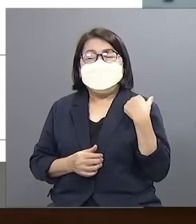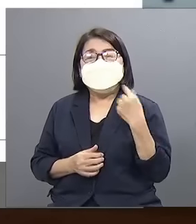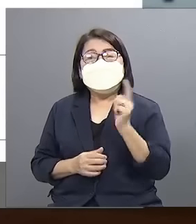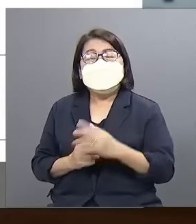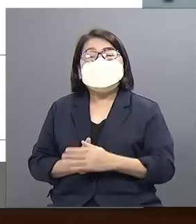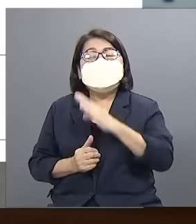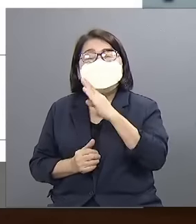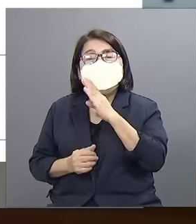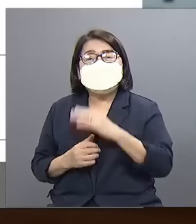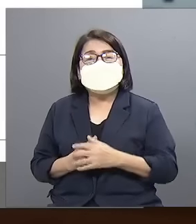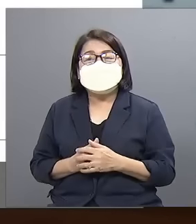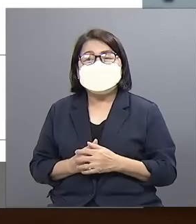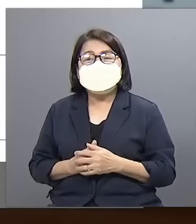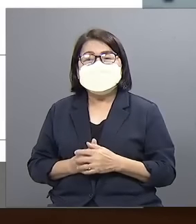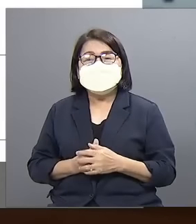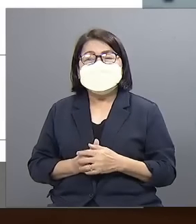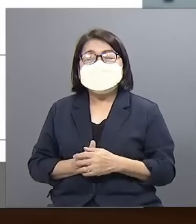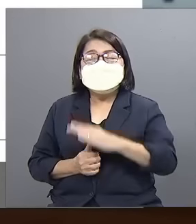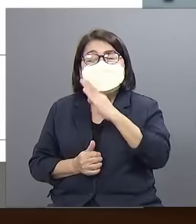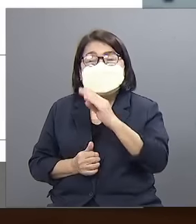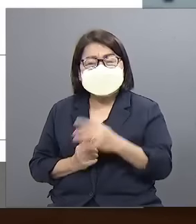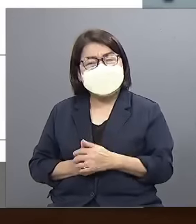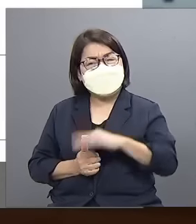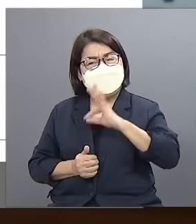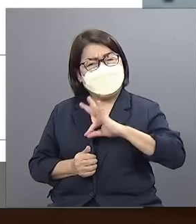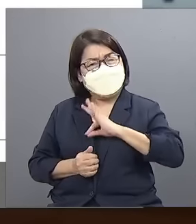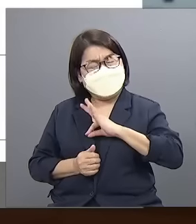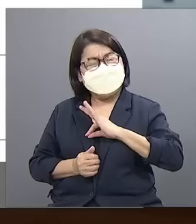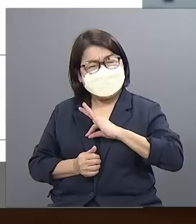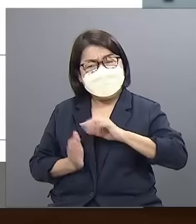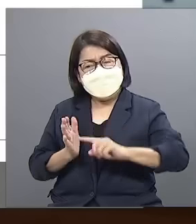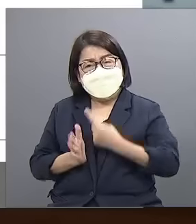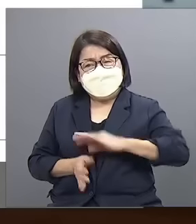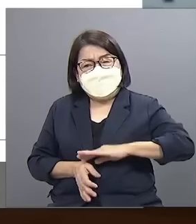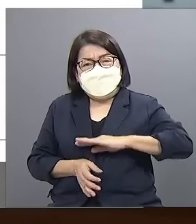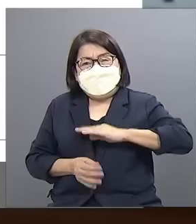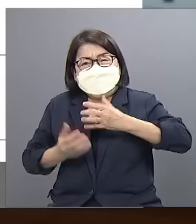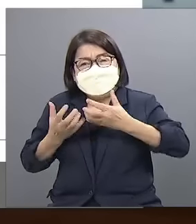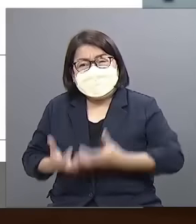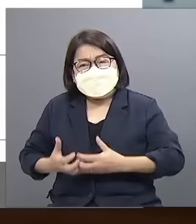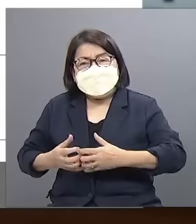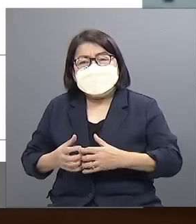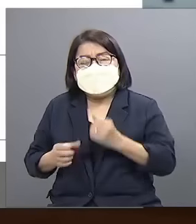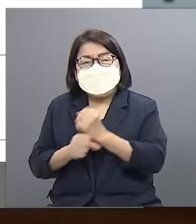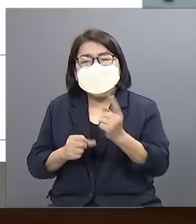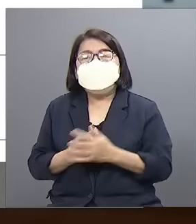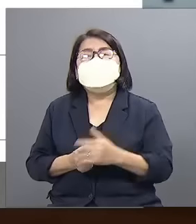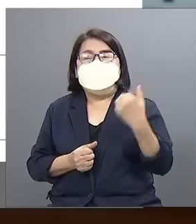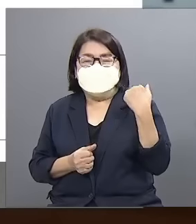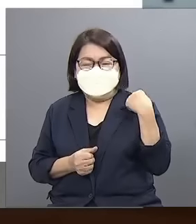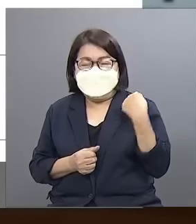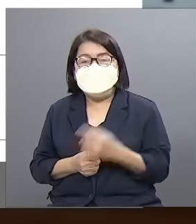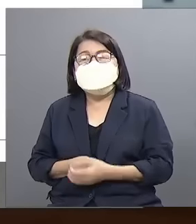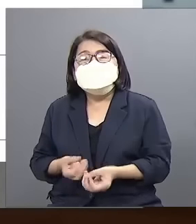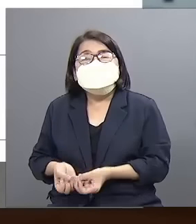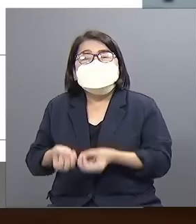wraเปลี่นแลงไปทางเพธศัคอนจะต่อระบบส่ต่อเข้าในระบบรรวก